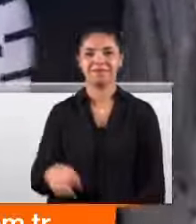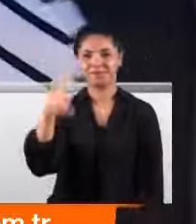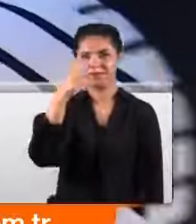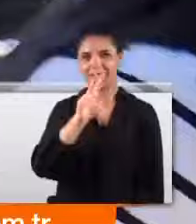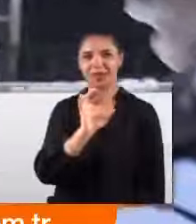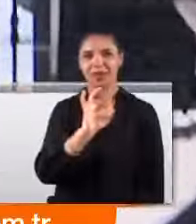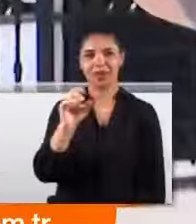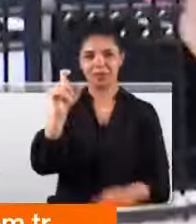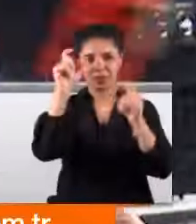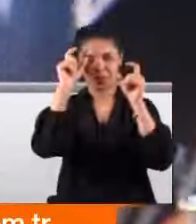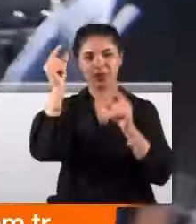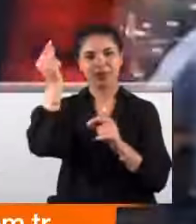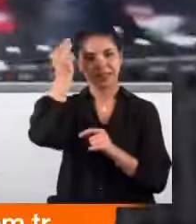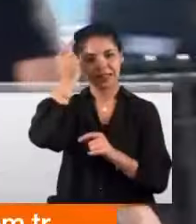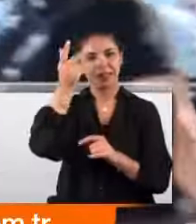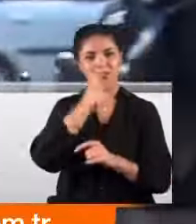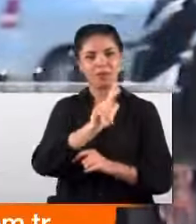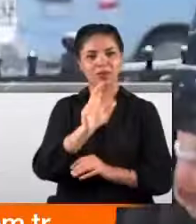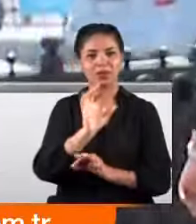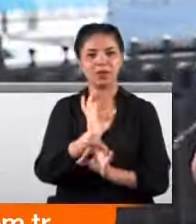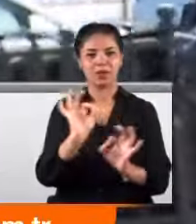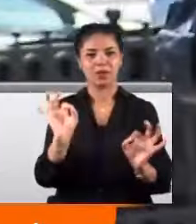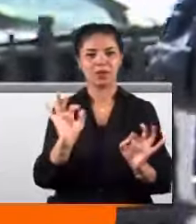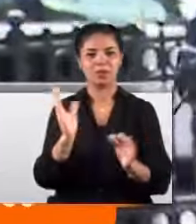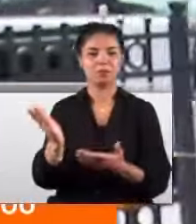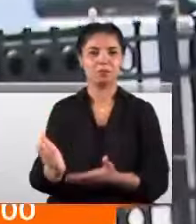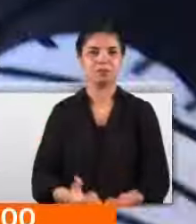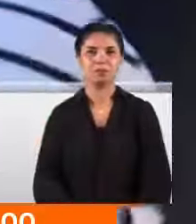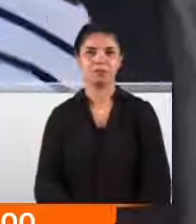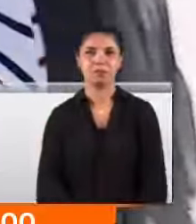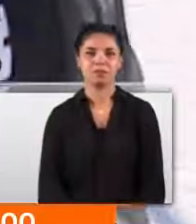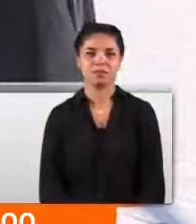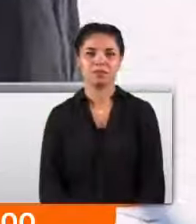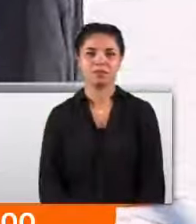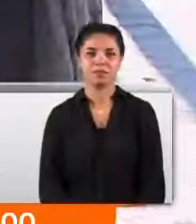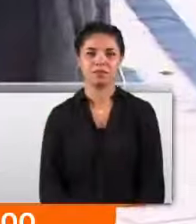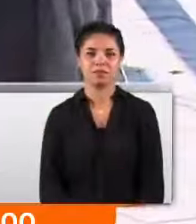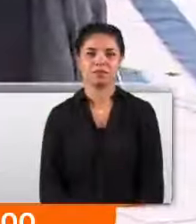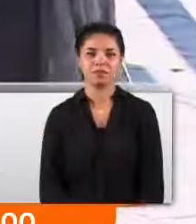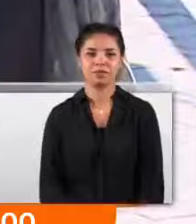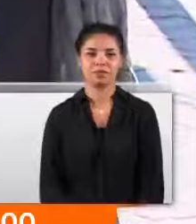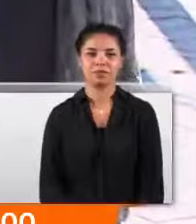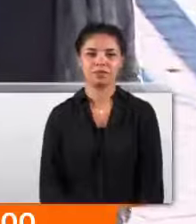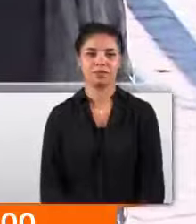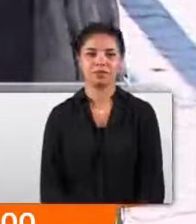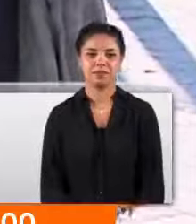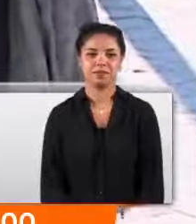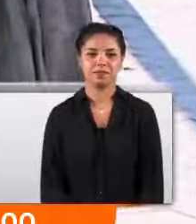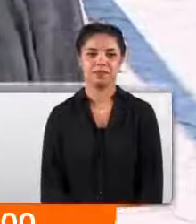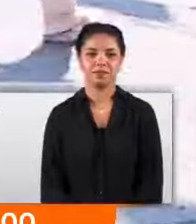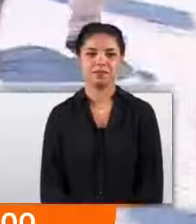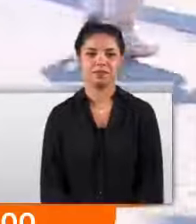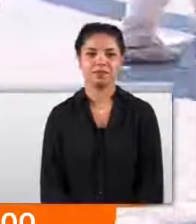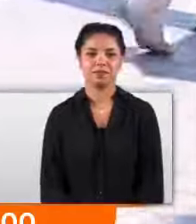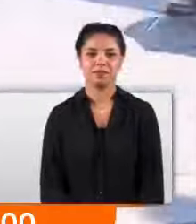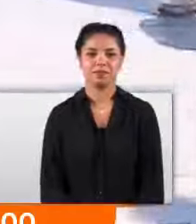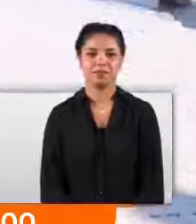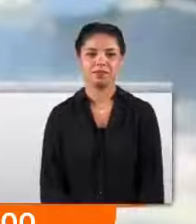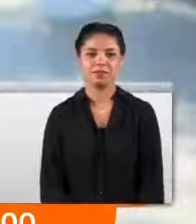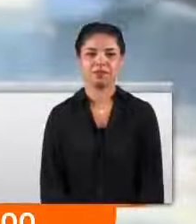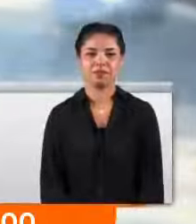benziyorsunuz. Gözlüğünüz, saçlarınız benzeten oluyor mu? Bazı arkadaşları benzetiyor. Bir ikonik hareketi var. Beceremem ama benzetiyor. Böyle